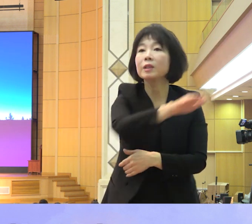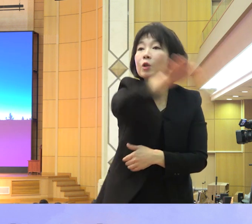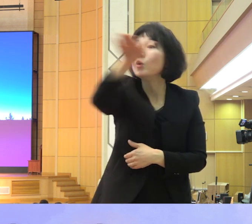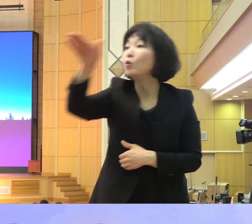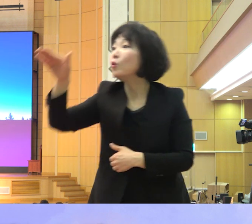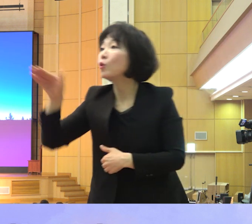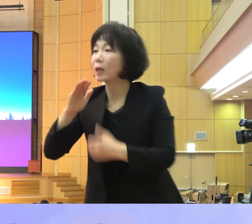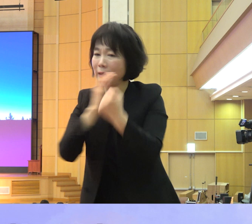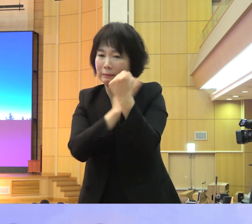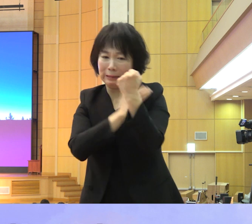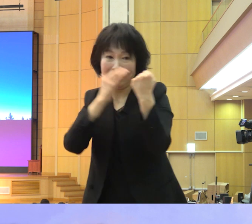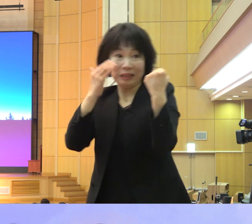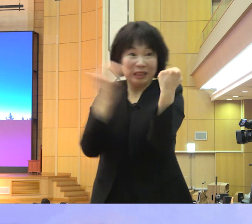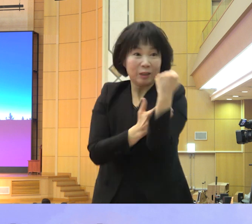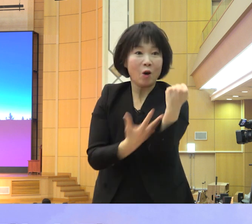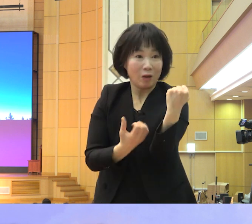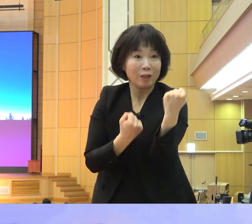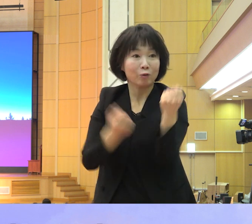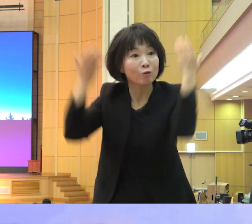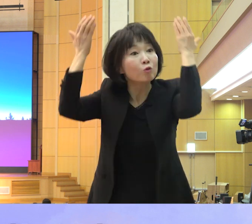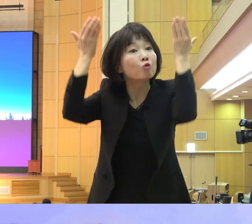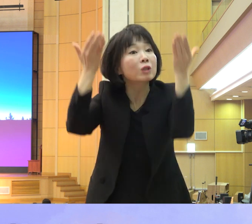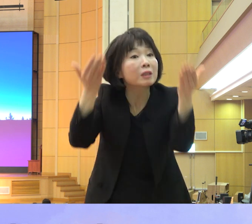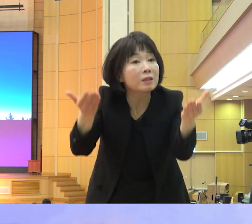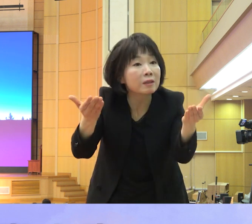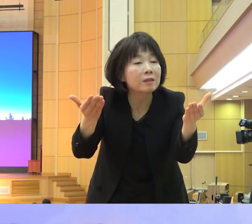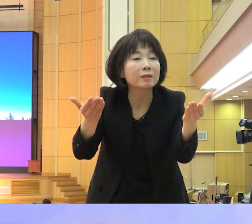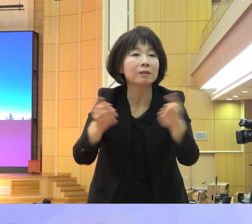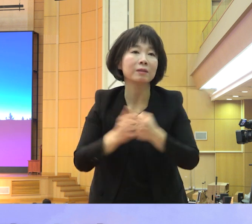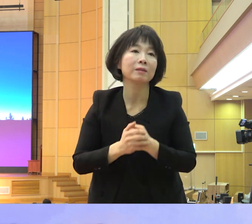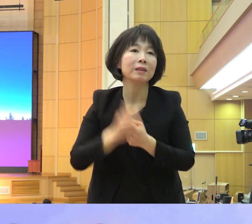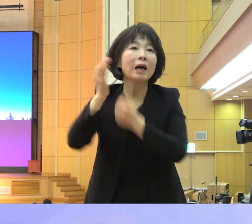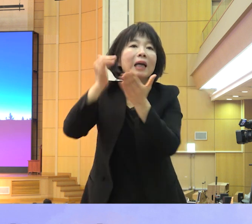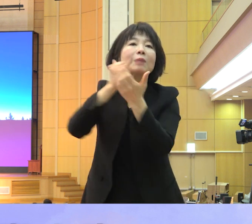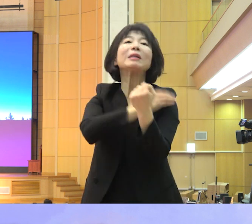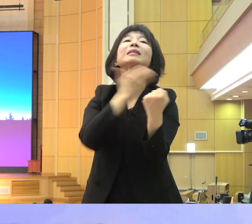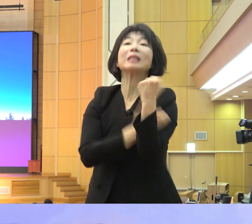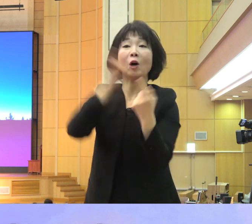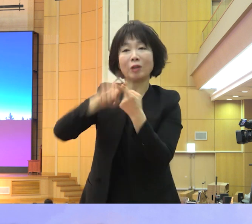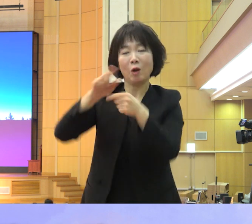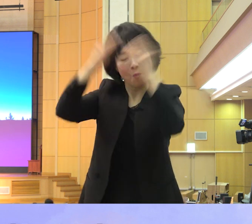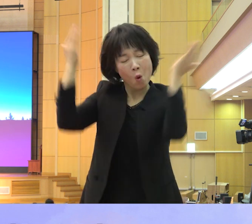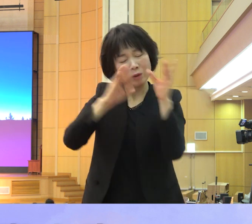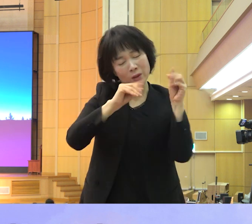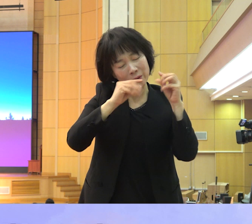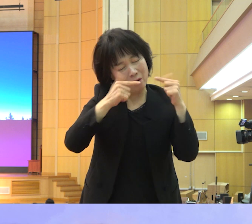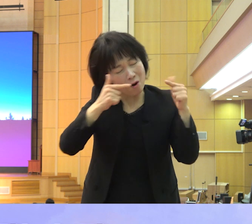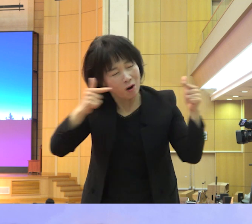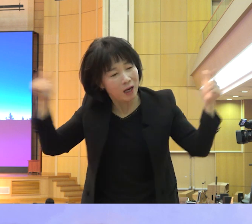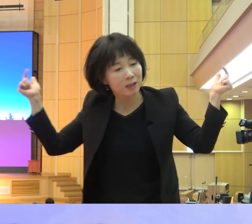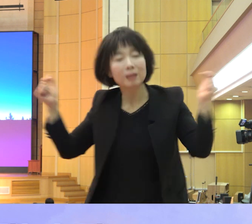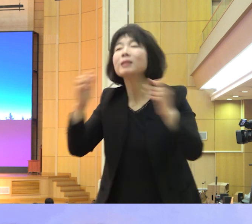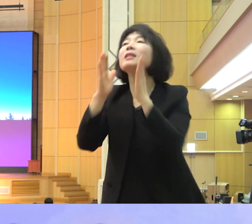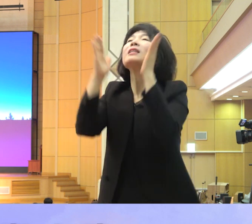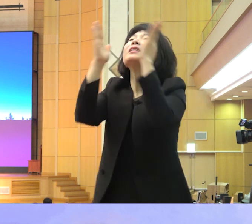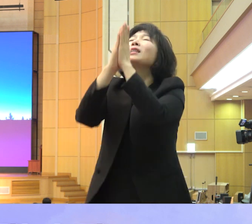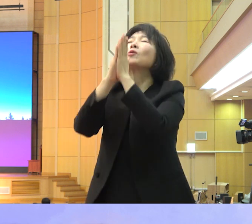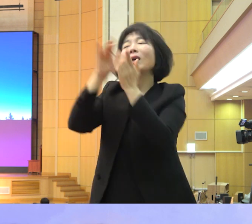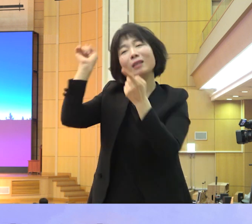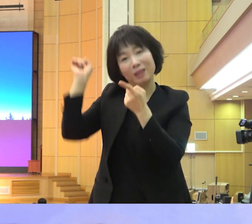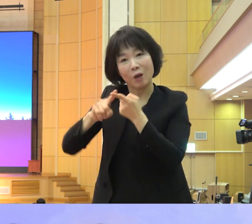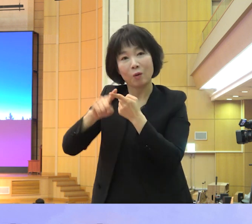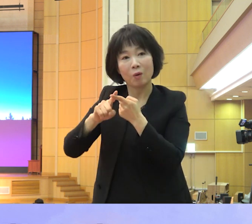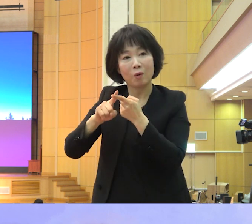우리에게 능력으로 역사하시는 우리에게 역사하시는 능력대로 온갖 무엇을